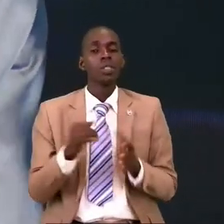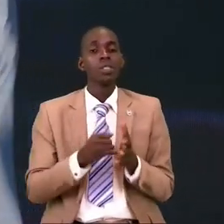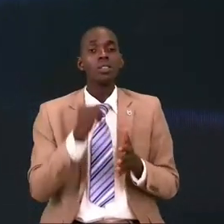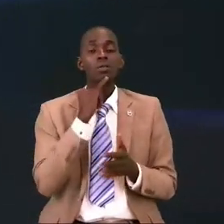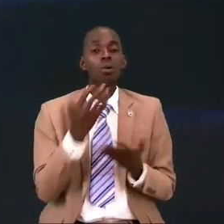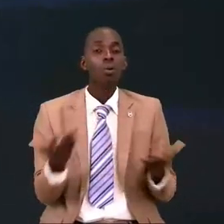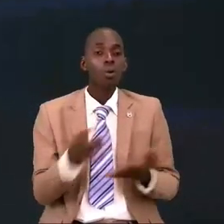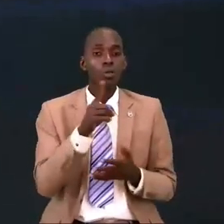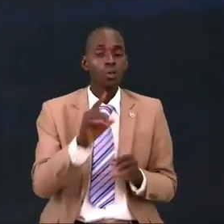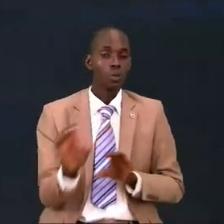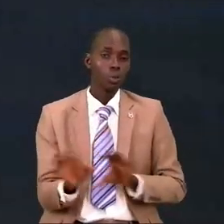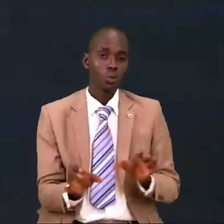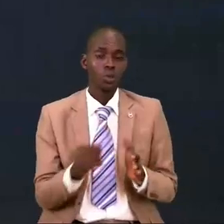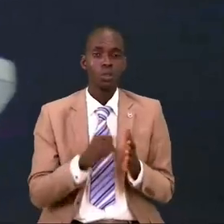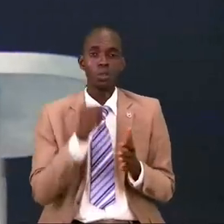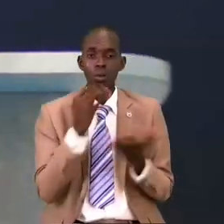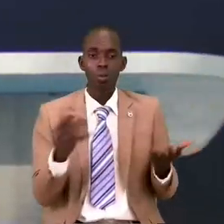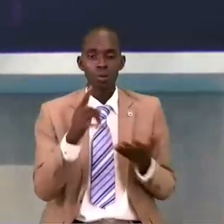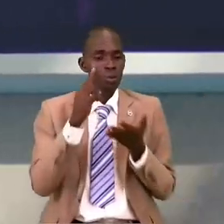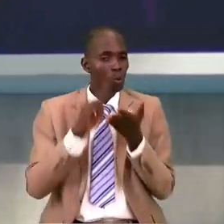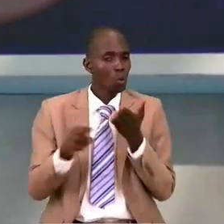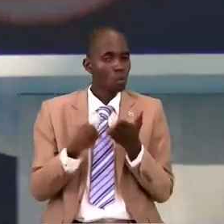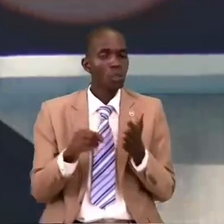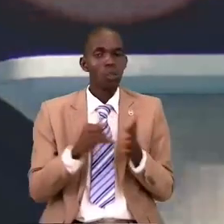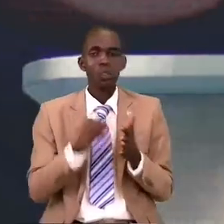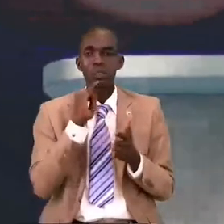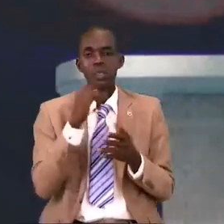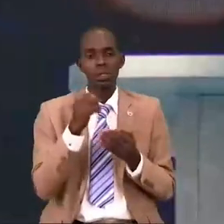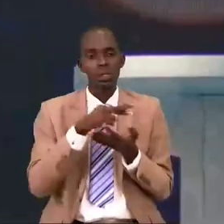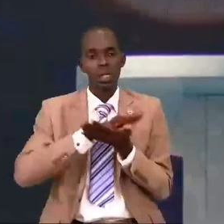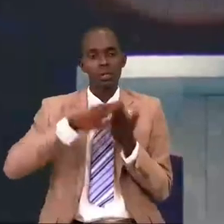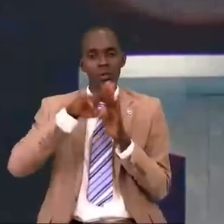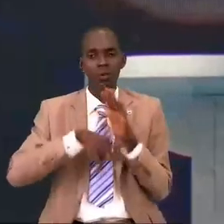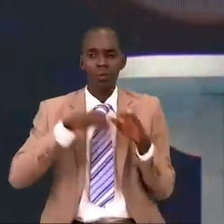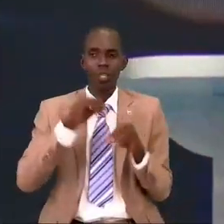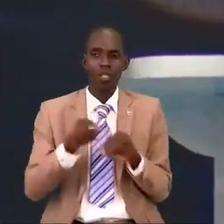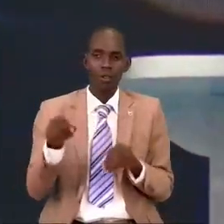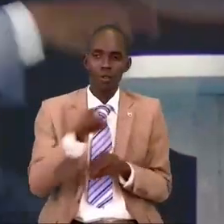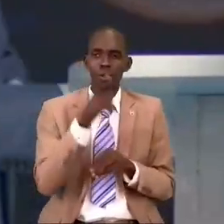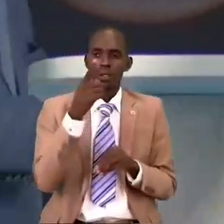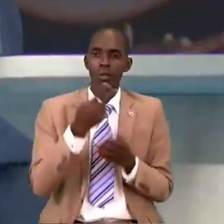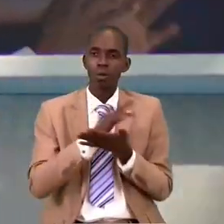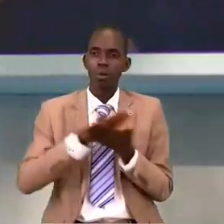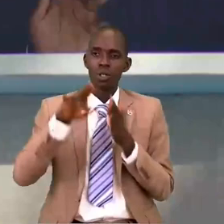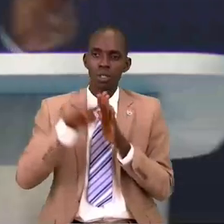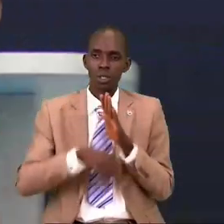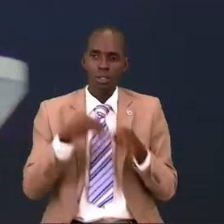justice en toi. C'est la sainteté qui est dans ton cœur, qui est dans ta vie, qui